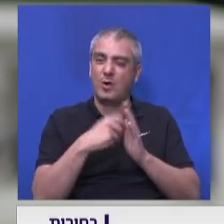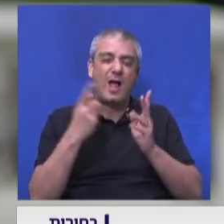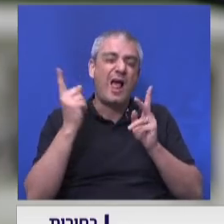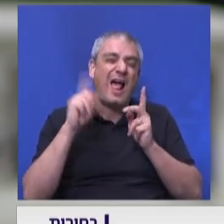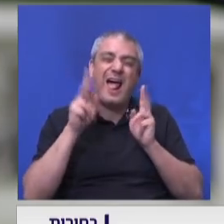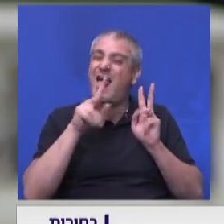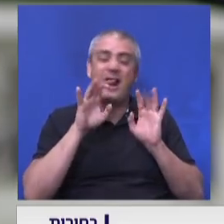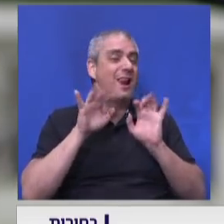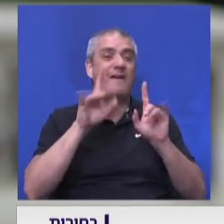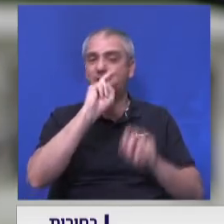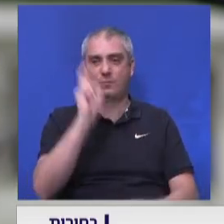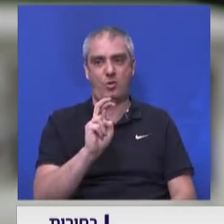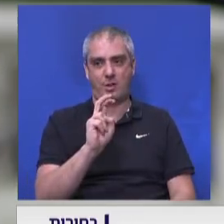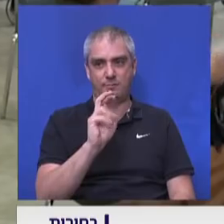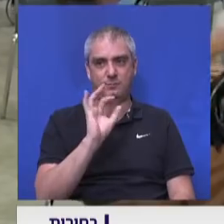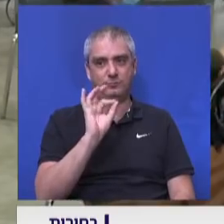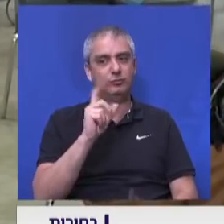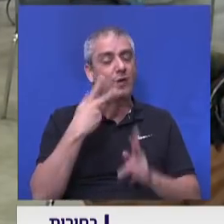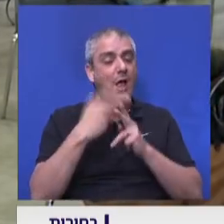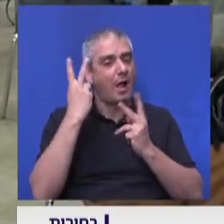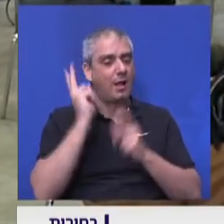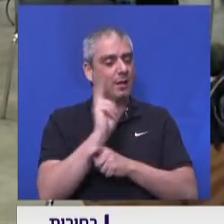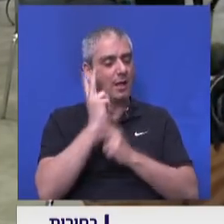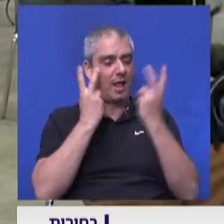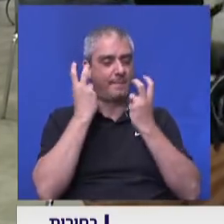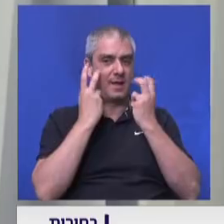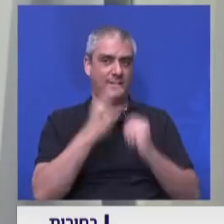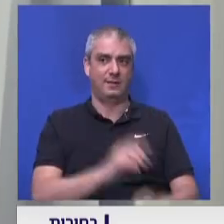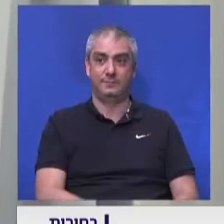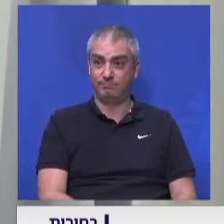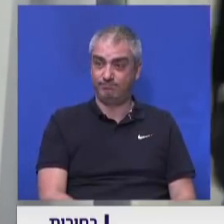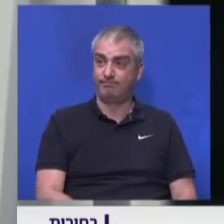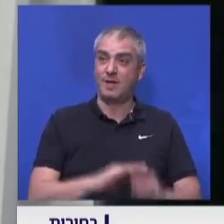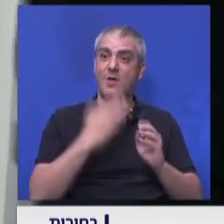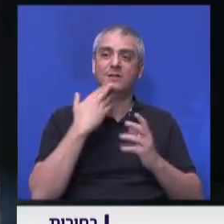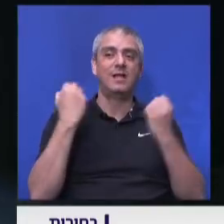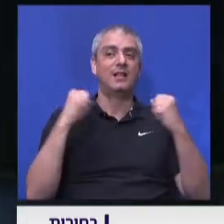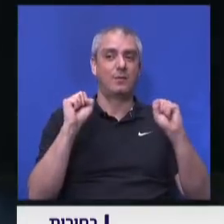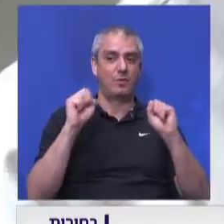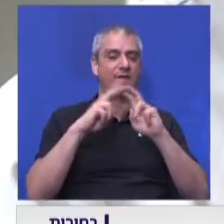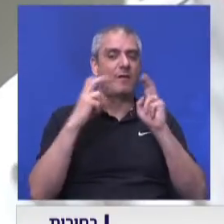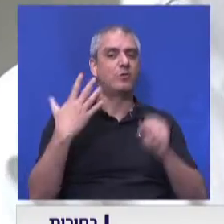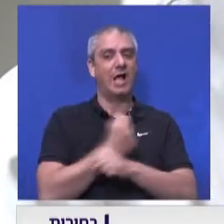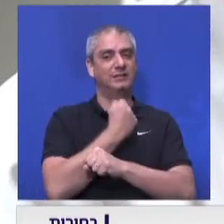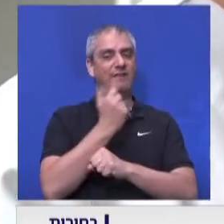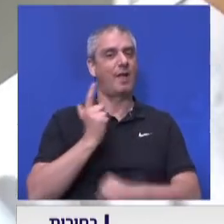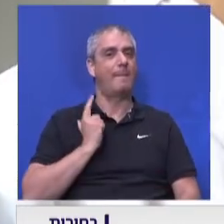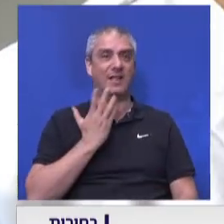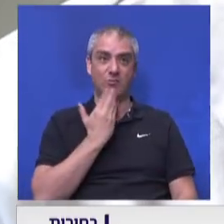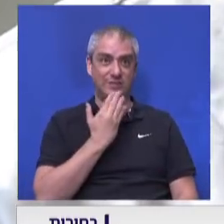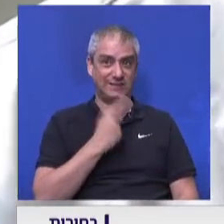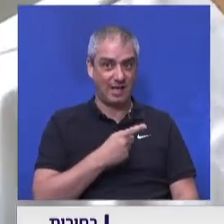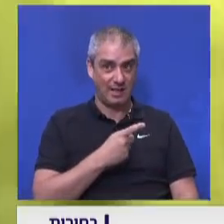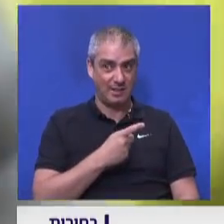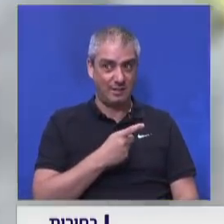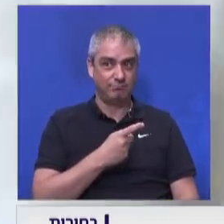מאות אלפי דולרים, רק בהבטחת מידע. במכון הישראלי לדמוקרטיה ובעמותות הצלחה ופרטיות ישראל ניסו